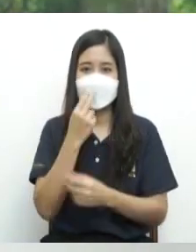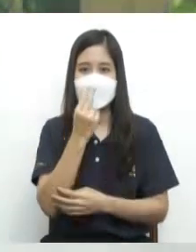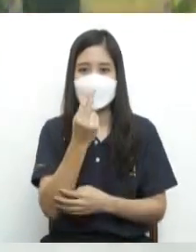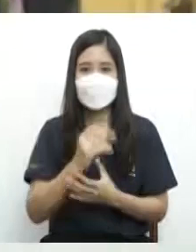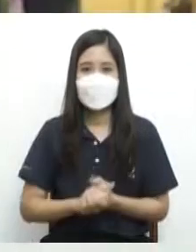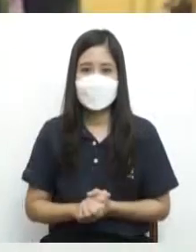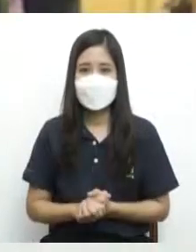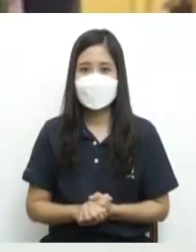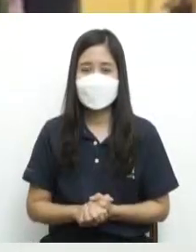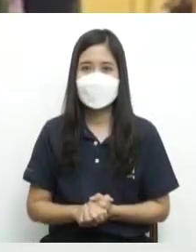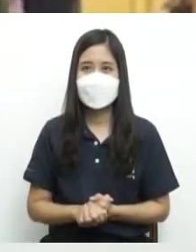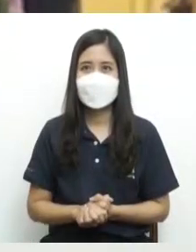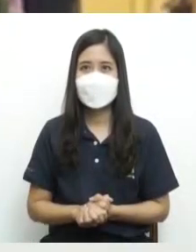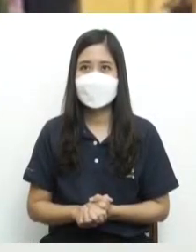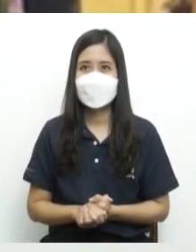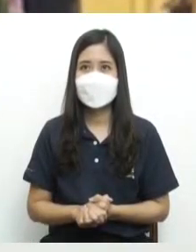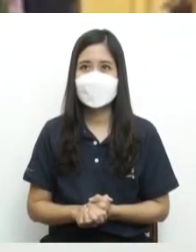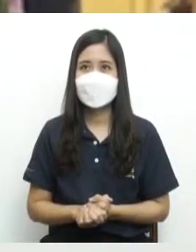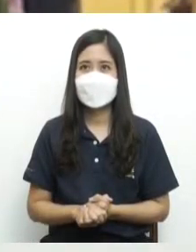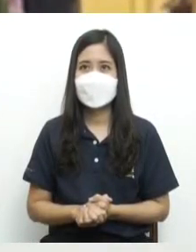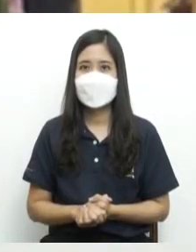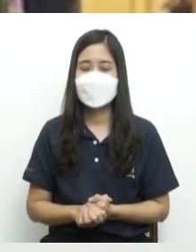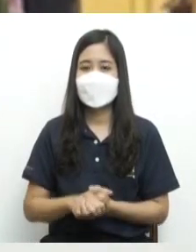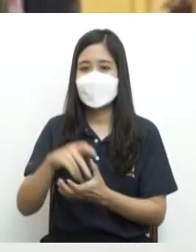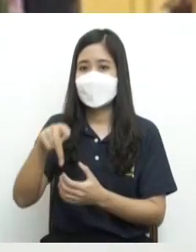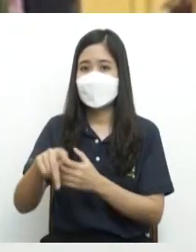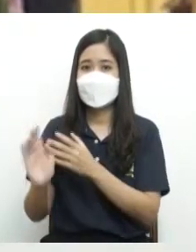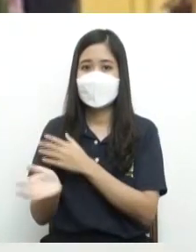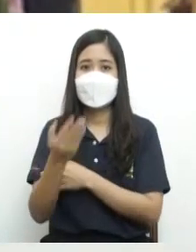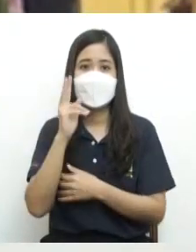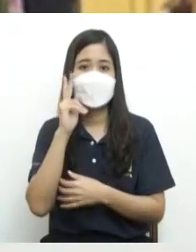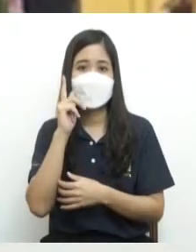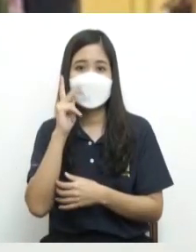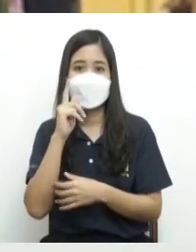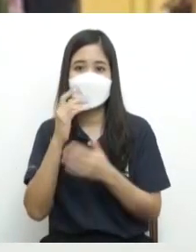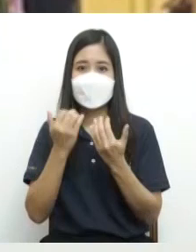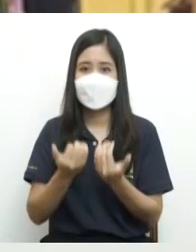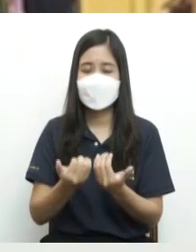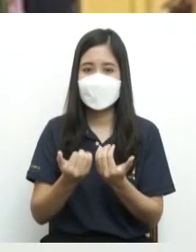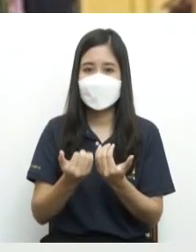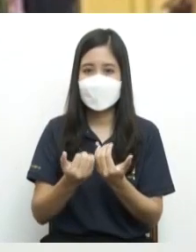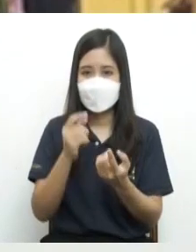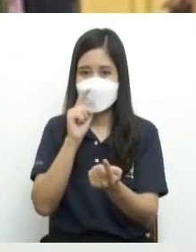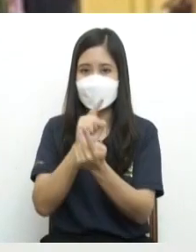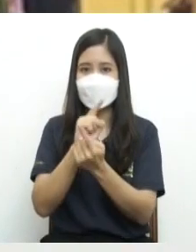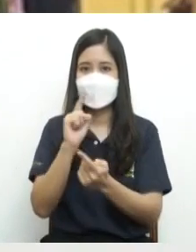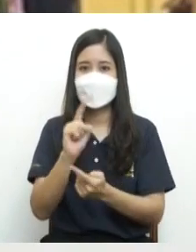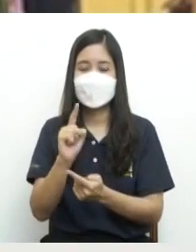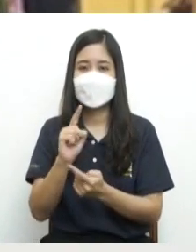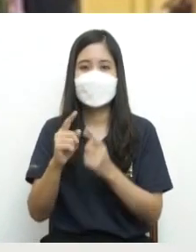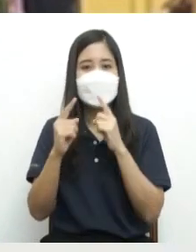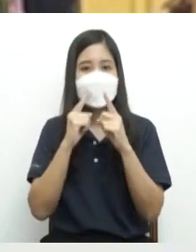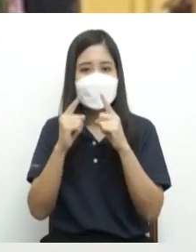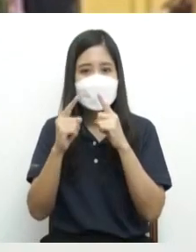ค่ะท่านผู้ชมรายการผู้เช้าข่าวสปทข่าววันนี้ถือได้ว่าเป็นโอกาสอันดีเลยนะคะที่เราจะได้พูดคุย